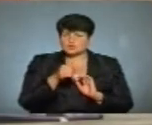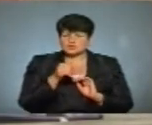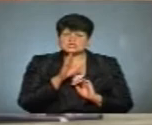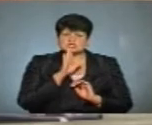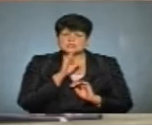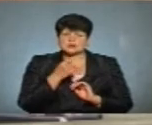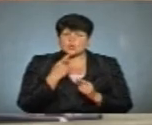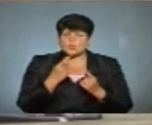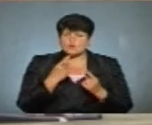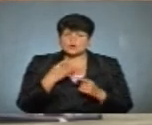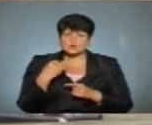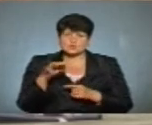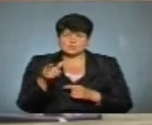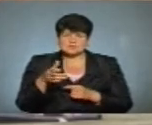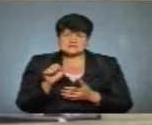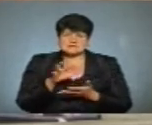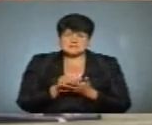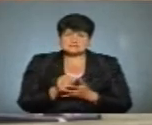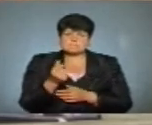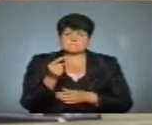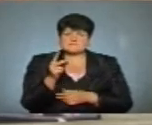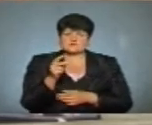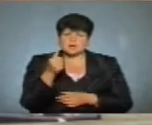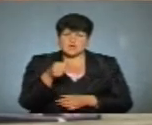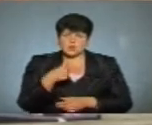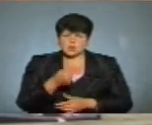Жінка каже, йогою займається 1,5 року.